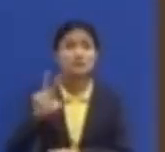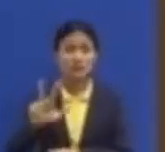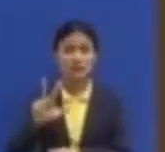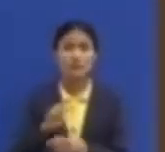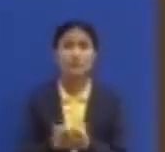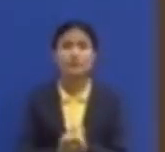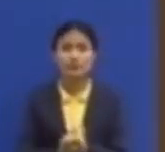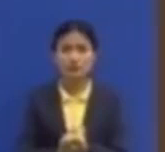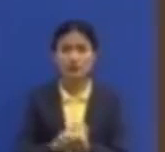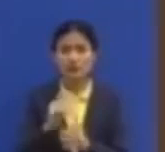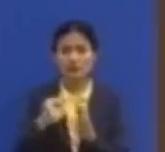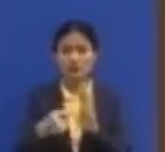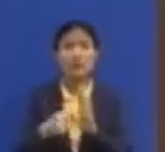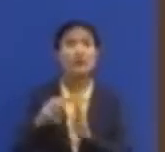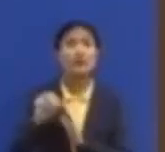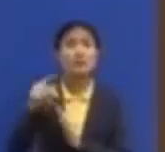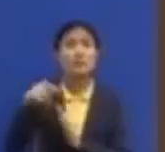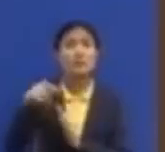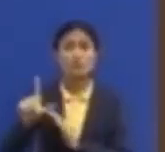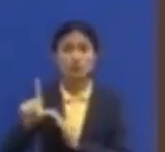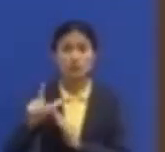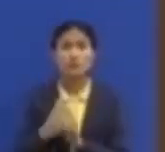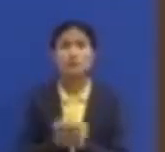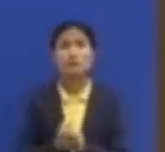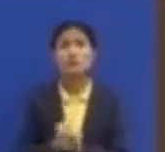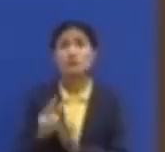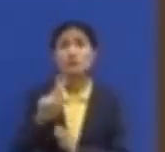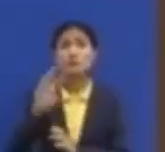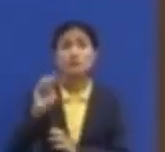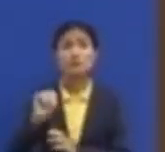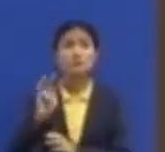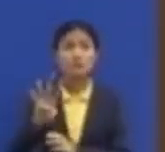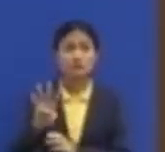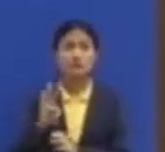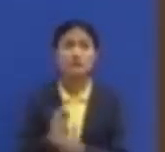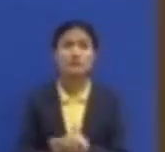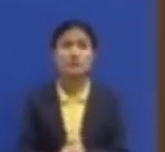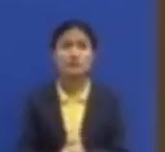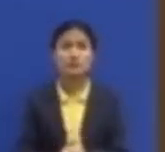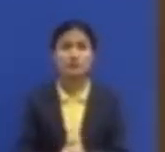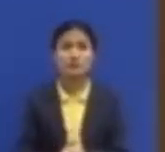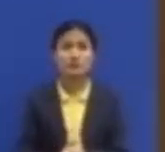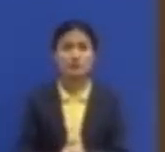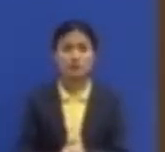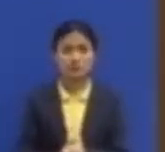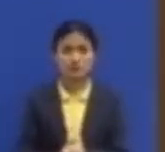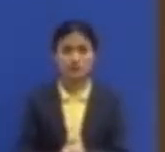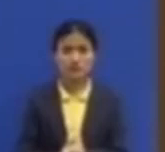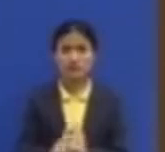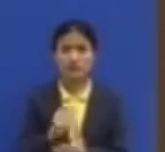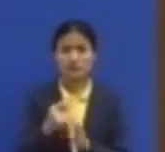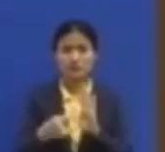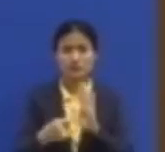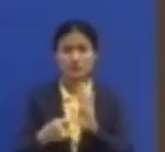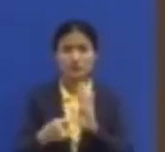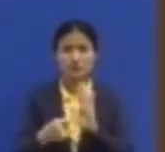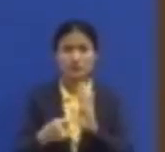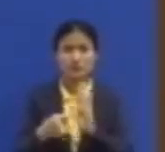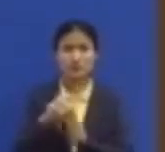ายอัมพลจินดาวัฒน์244พลเรือเอกอิทธิคมพมร